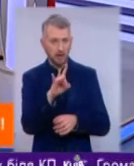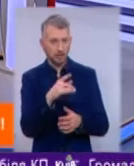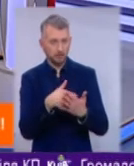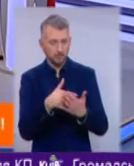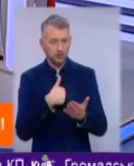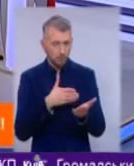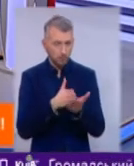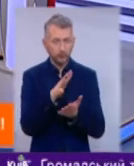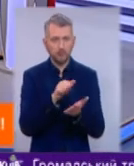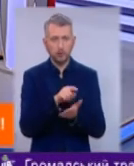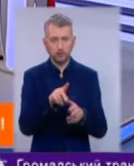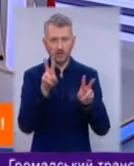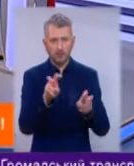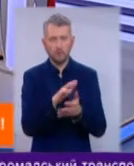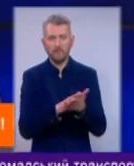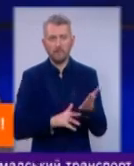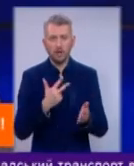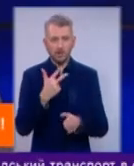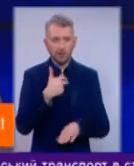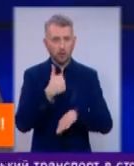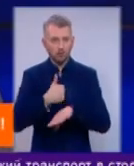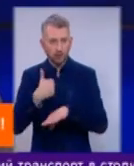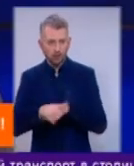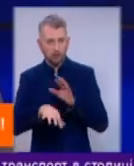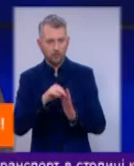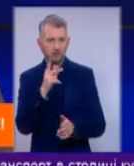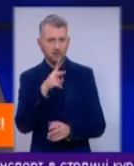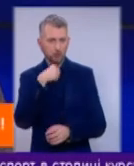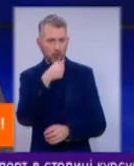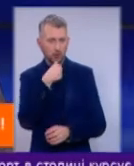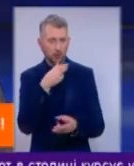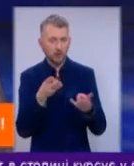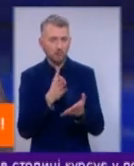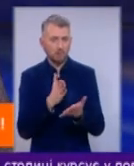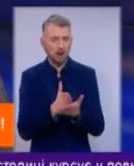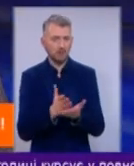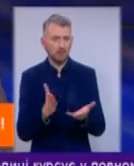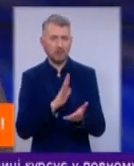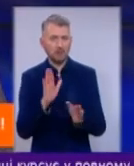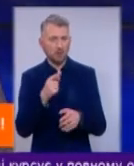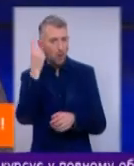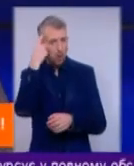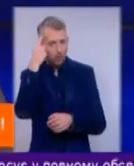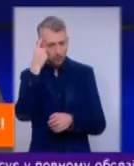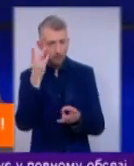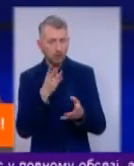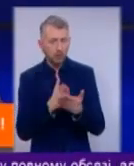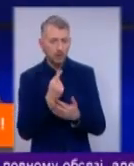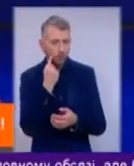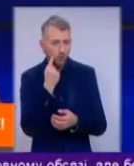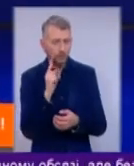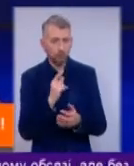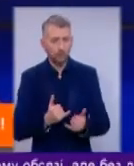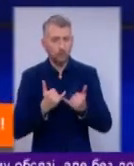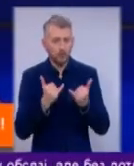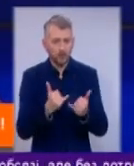займаюся цією темою, ну, вибачте, три очільники обирати півтора року, ну, то треба мати вже якусь не те, що там розум, а хоча б якусь совість. щоб